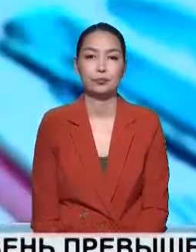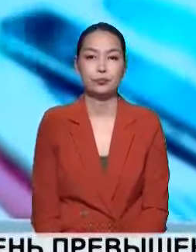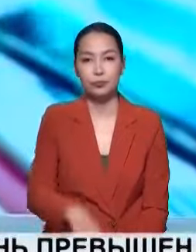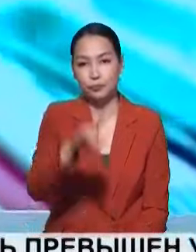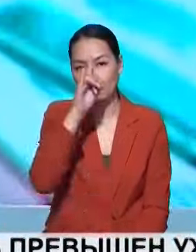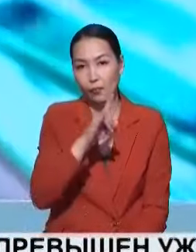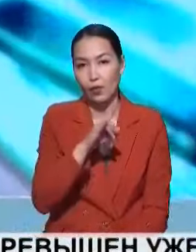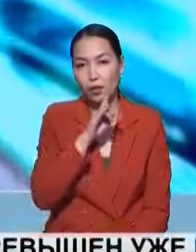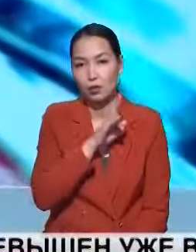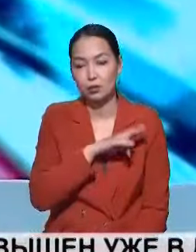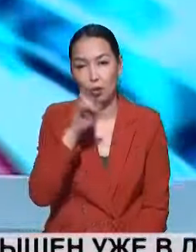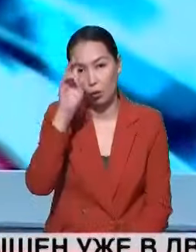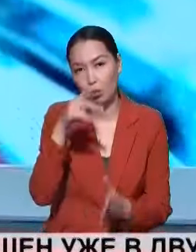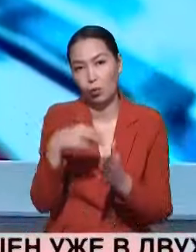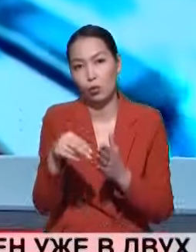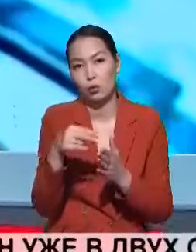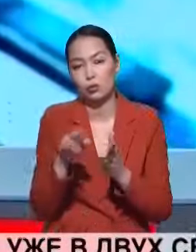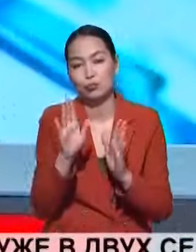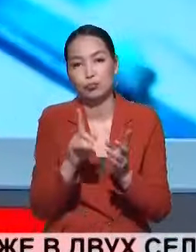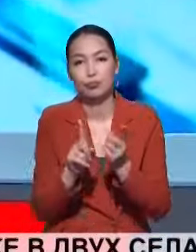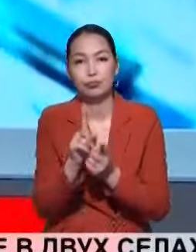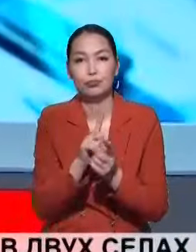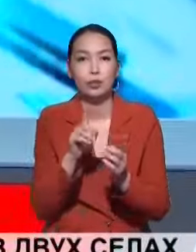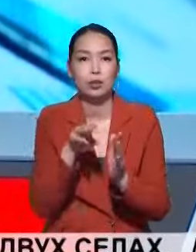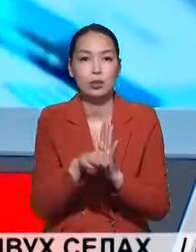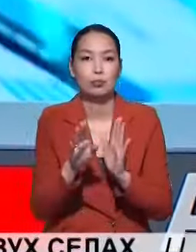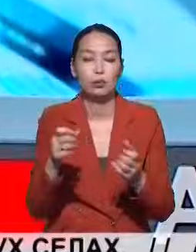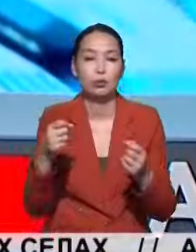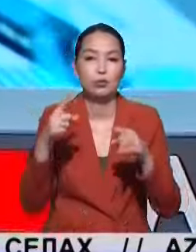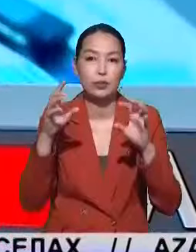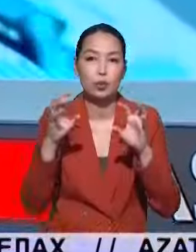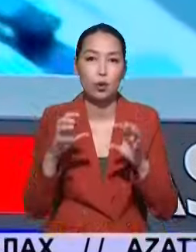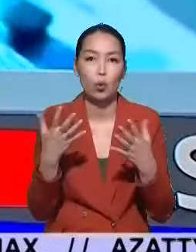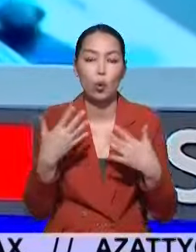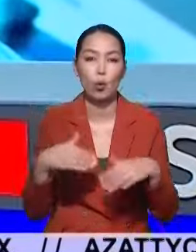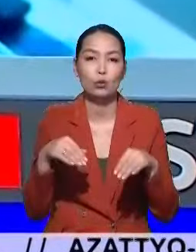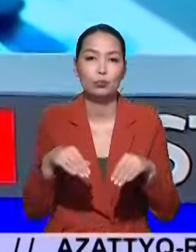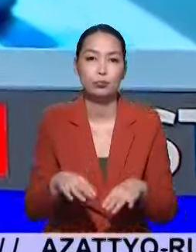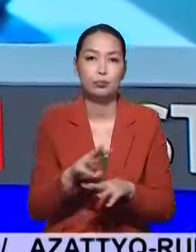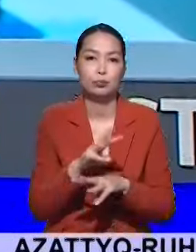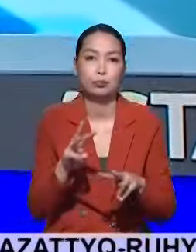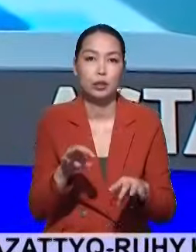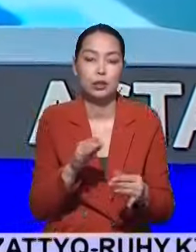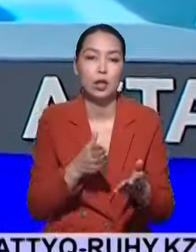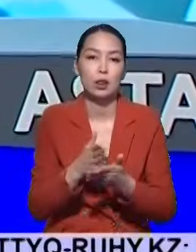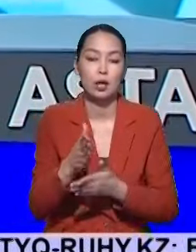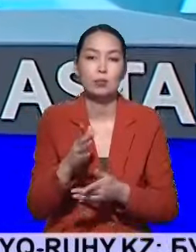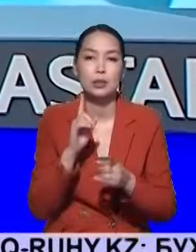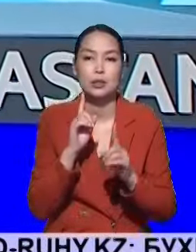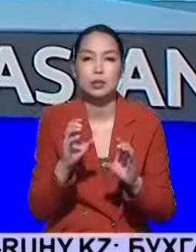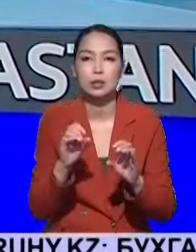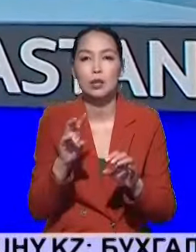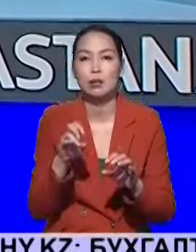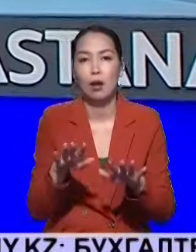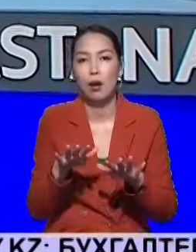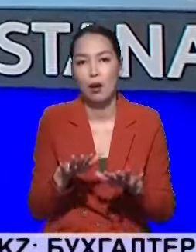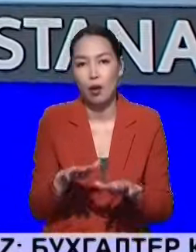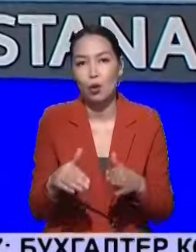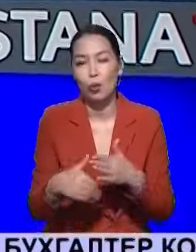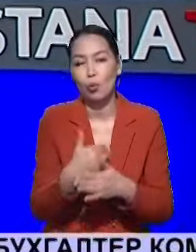В казахстанской системе госзакупок произойдут изменения. Соответствующий закон уже приняли в Мажилисе и направили в Сенат. Согласно новой